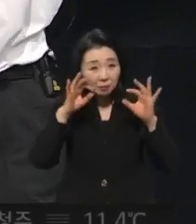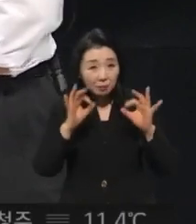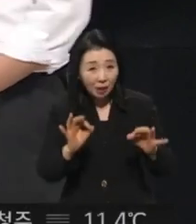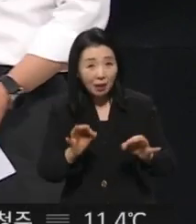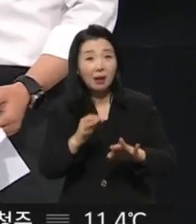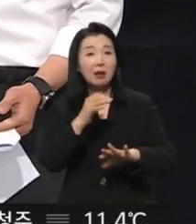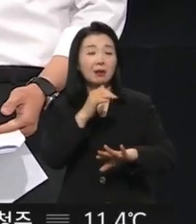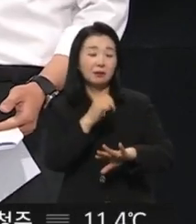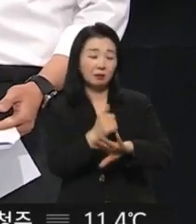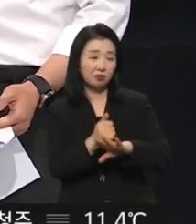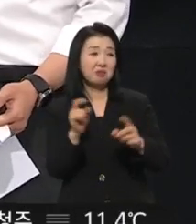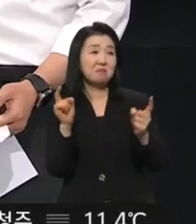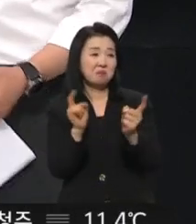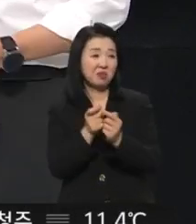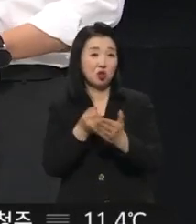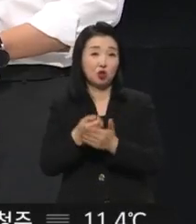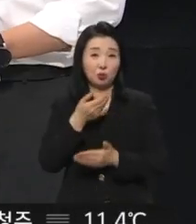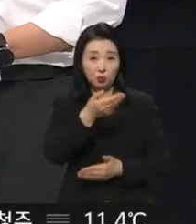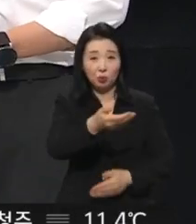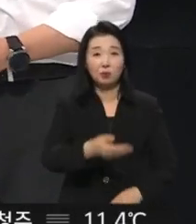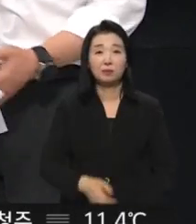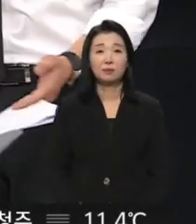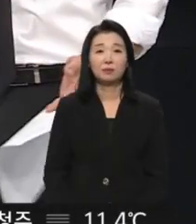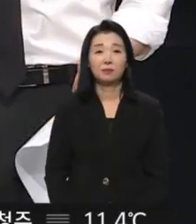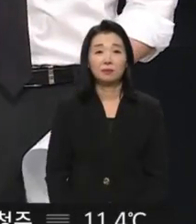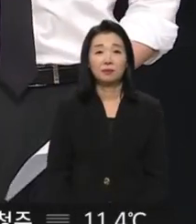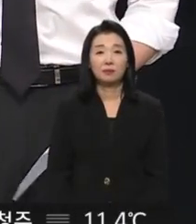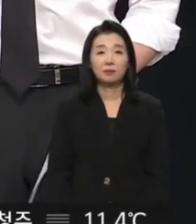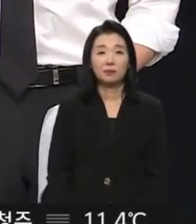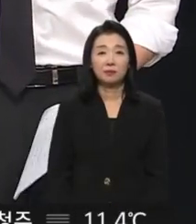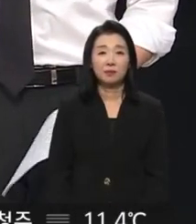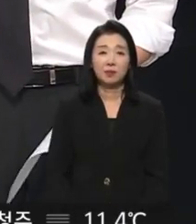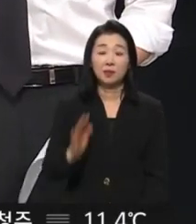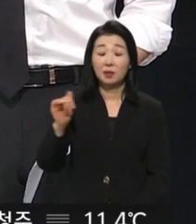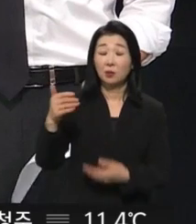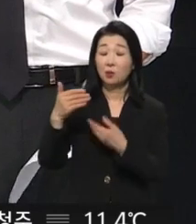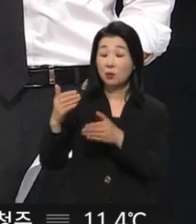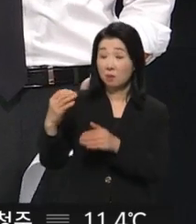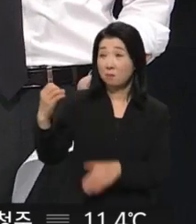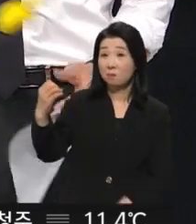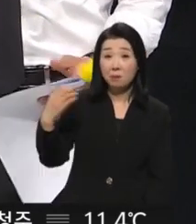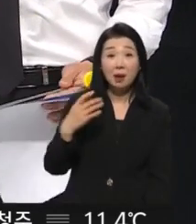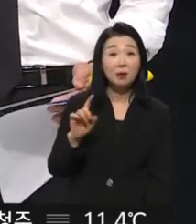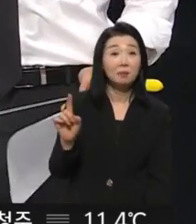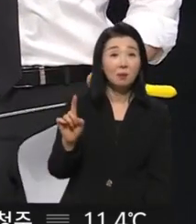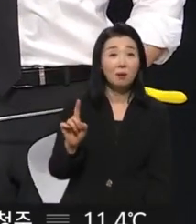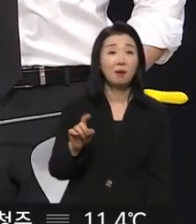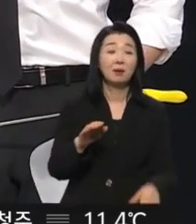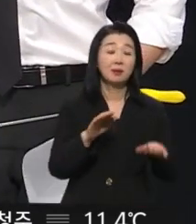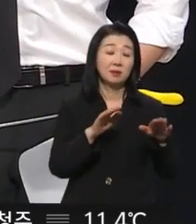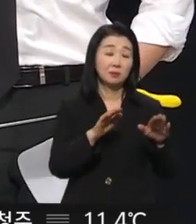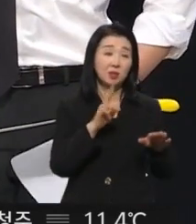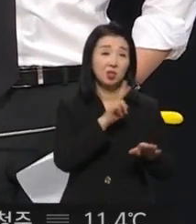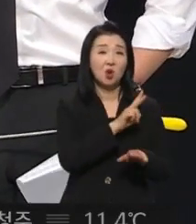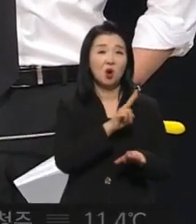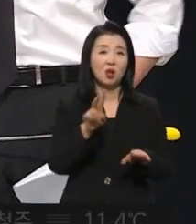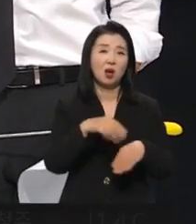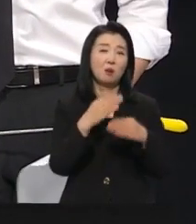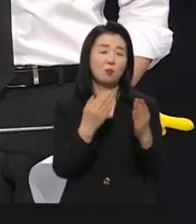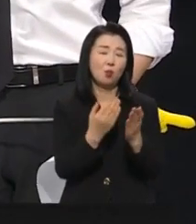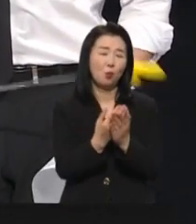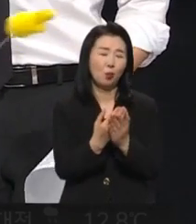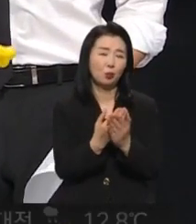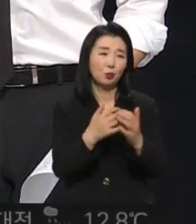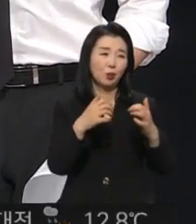고려해서 판단할 것, 이런 입장, 원론적인 입장을 내놨죠. 이 대통령실의 신호에 발맞춰 이번엔 여야가 공수를